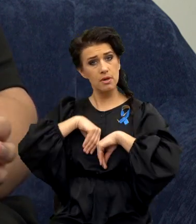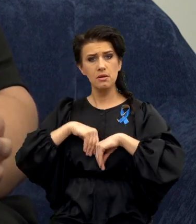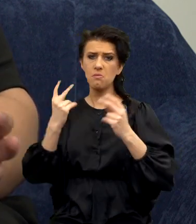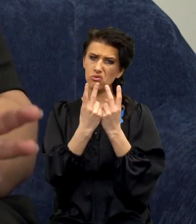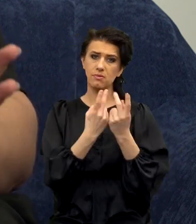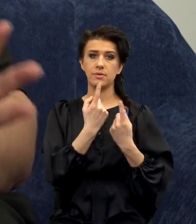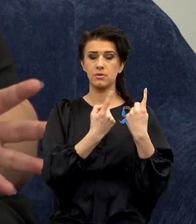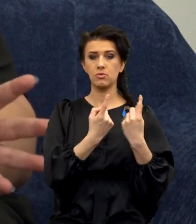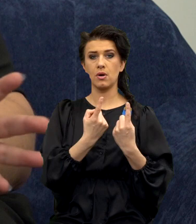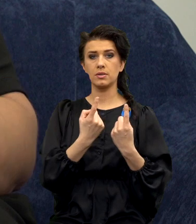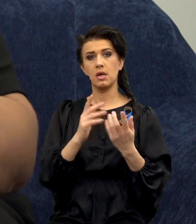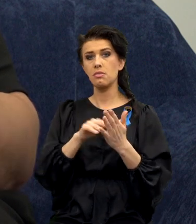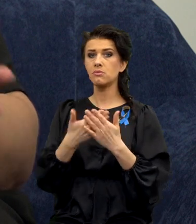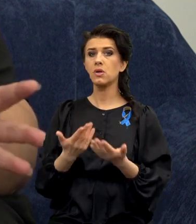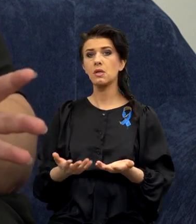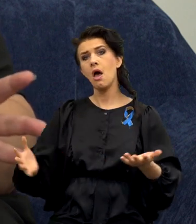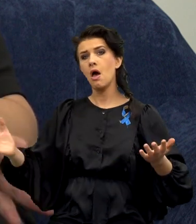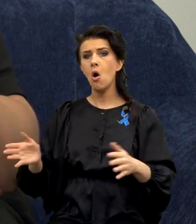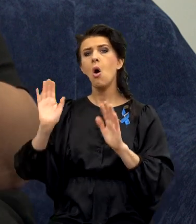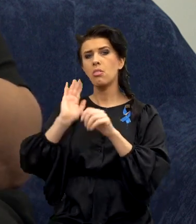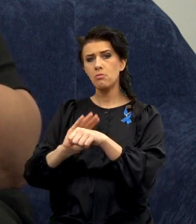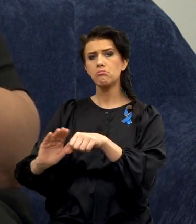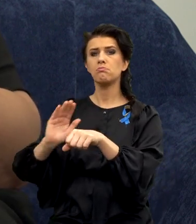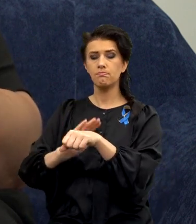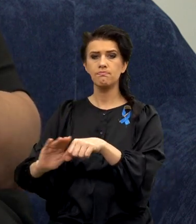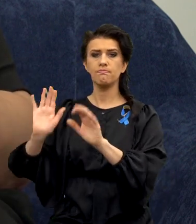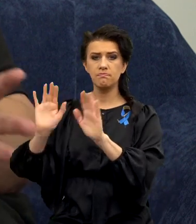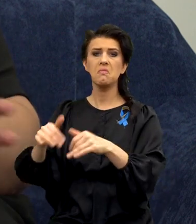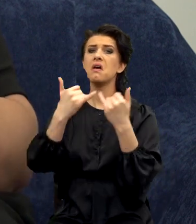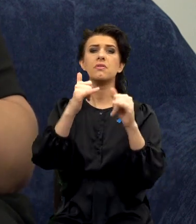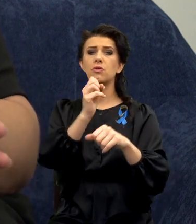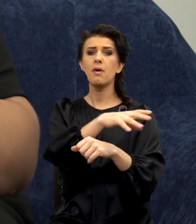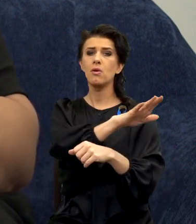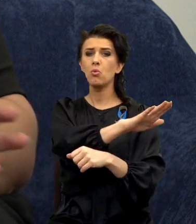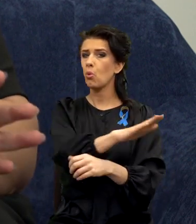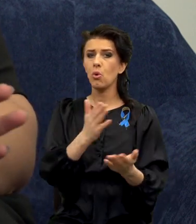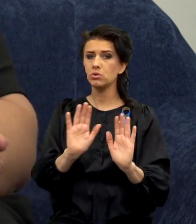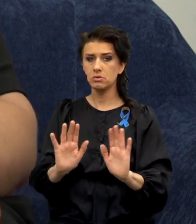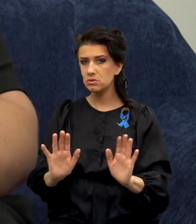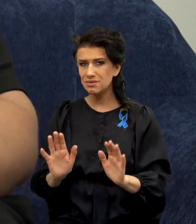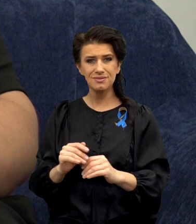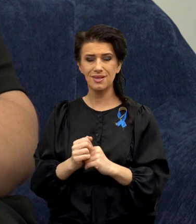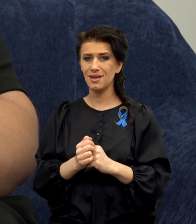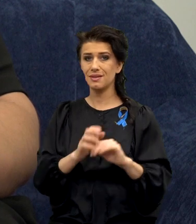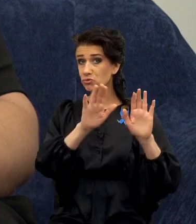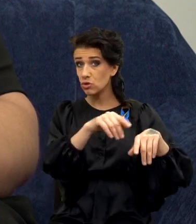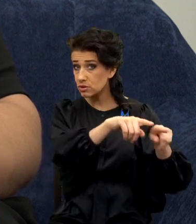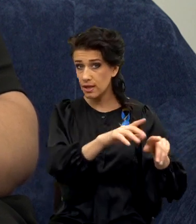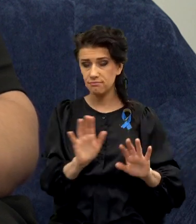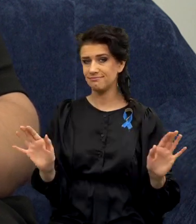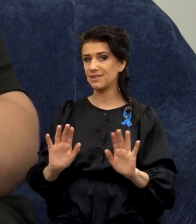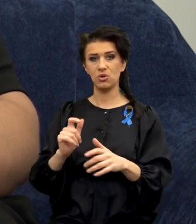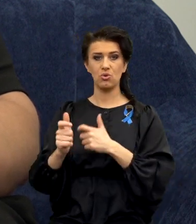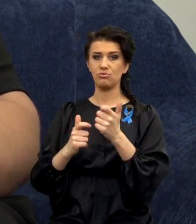podobna sytuacja, nie mówmy, weź się w garść, inni mają gorzej, inni jeszcze zostali. No absolutnie nie, my tego nie możemy robić i to jest taka